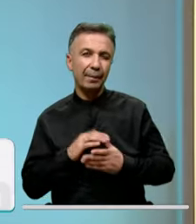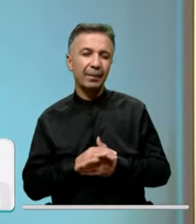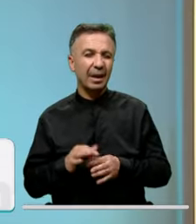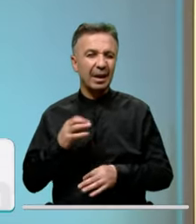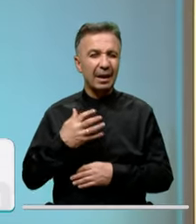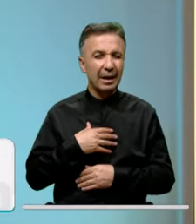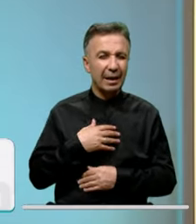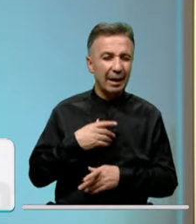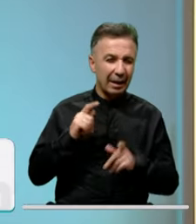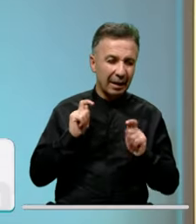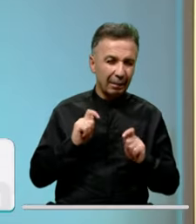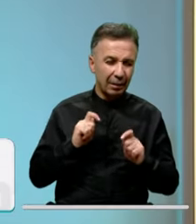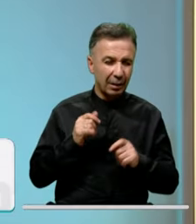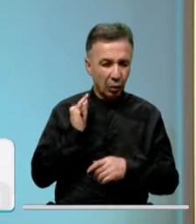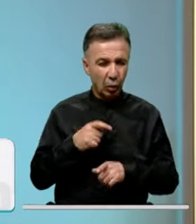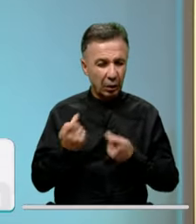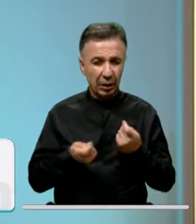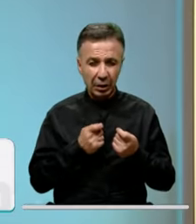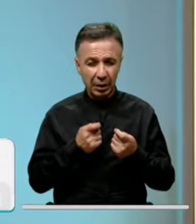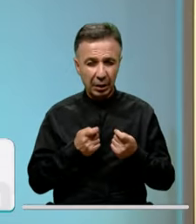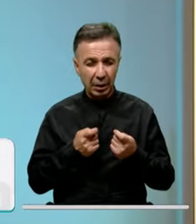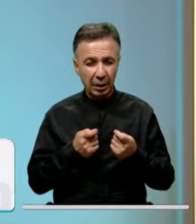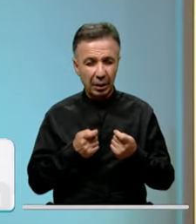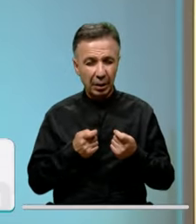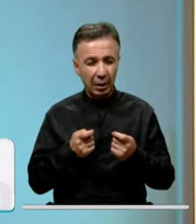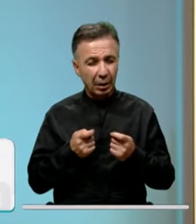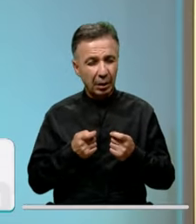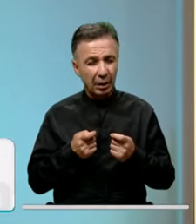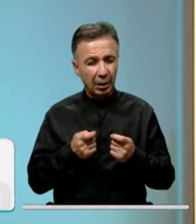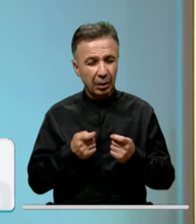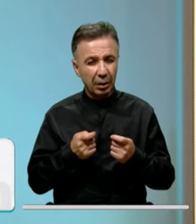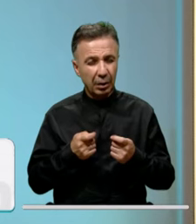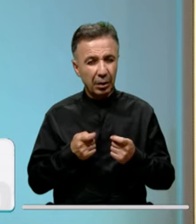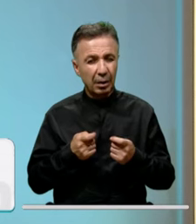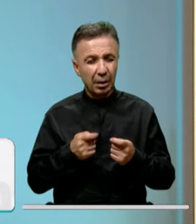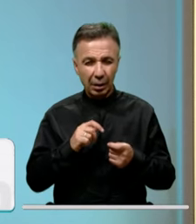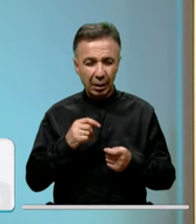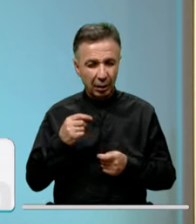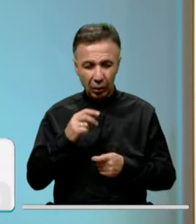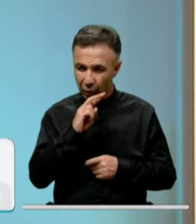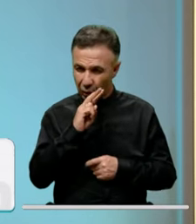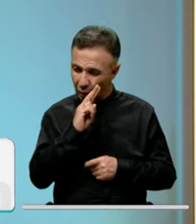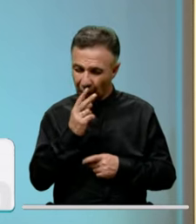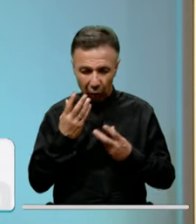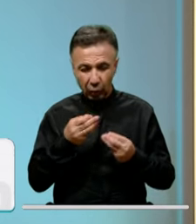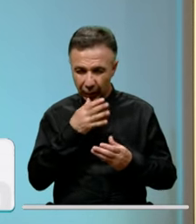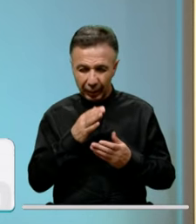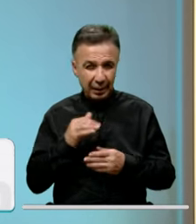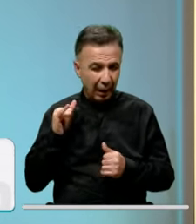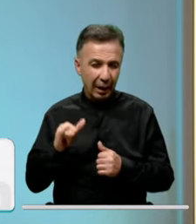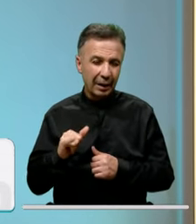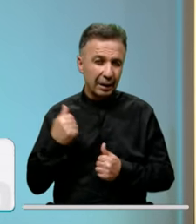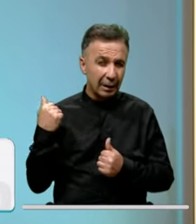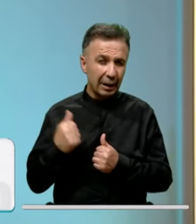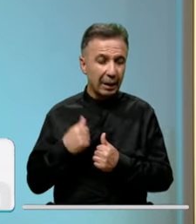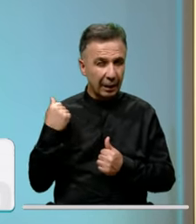kişinin yaptığı çirkin işe son vermesi, bundan pişmanlık duyması, aynı şeyi tekrar yapıyor olmayı